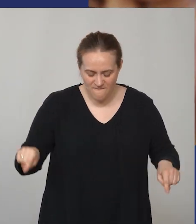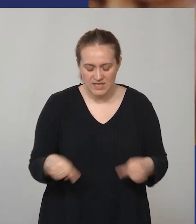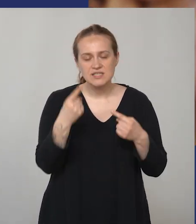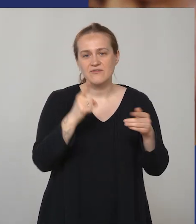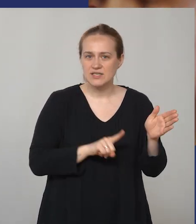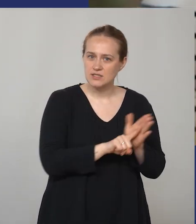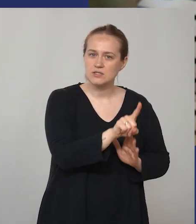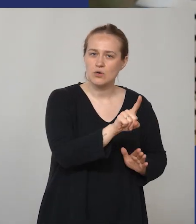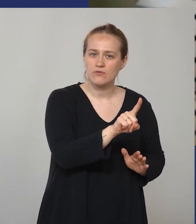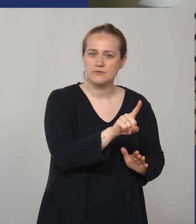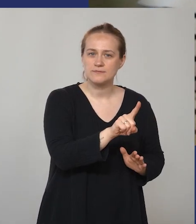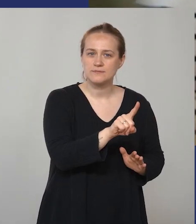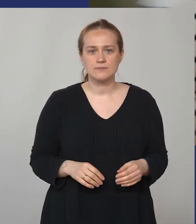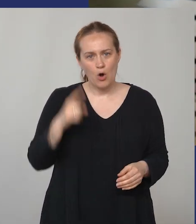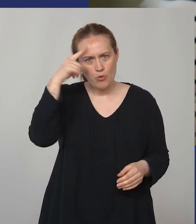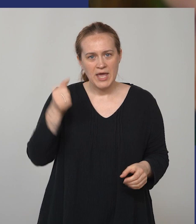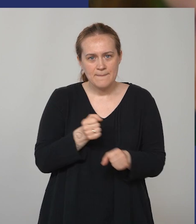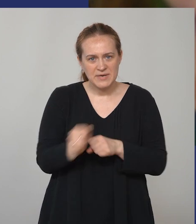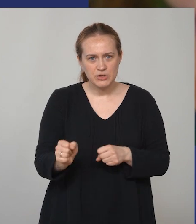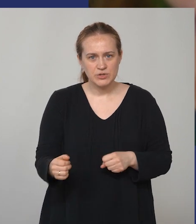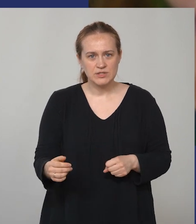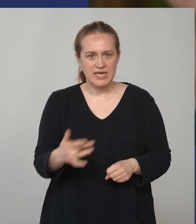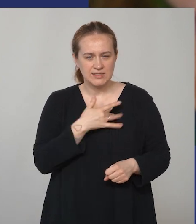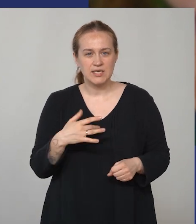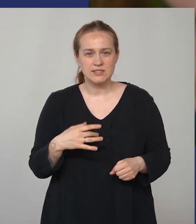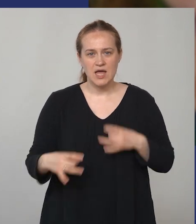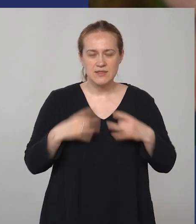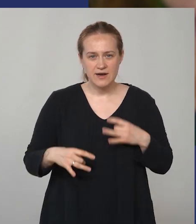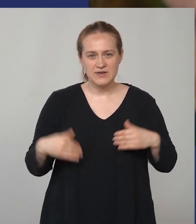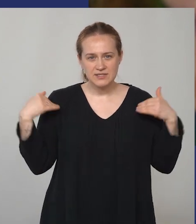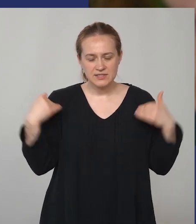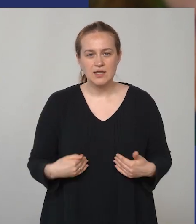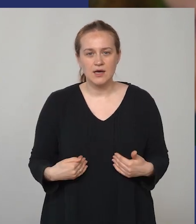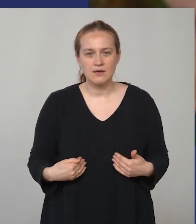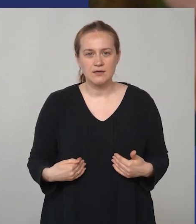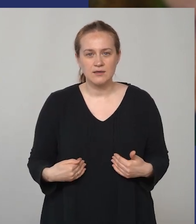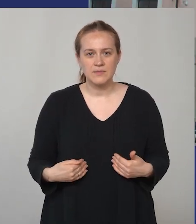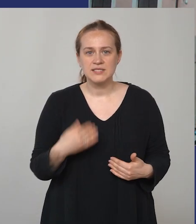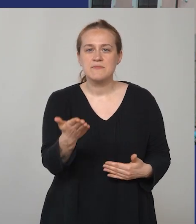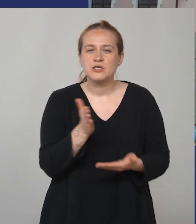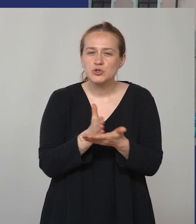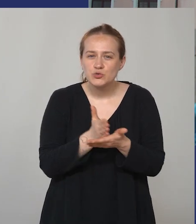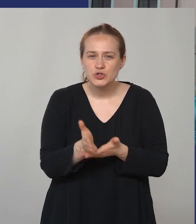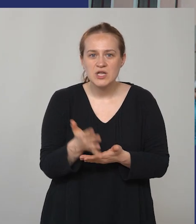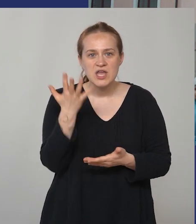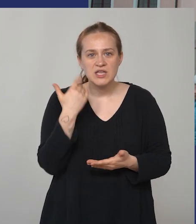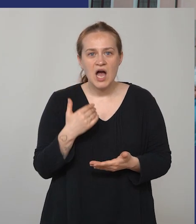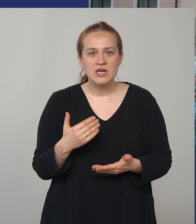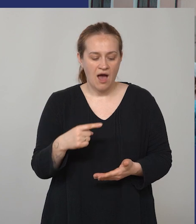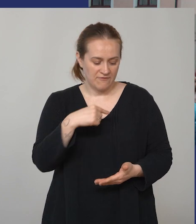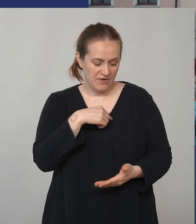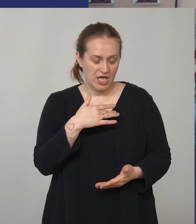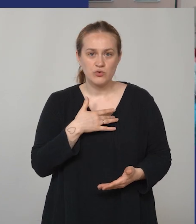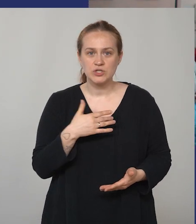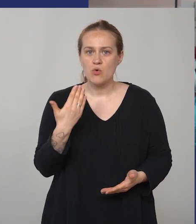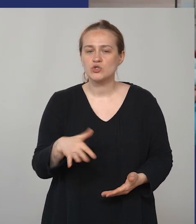служить, когда в твоей груди уже давно все пусто, все сгорело. И только воля говорит: иди. Останься